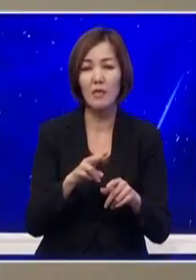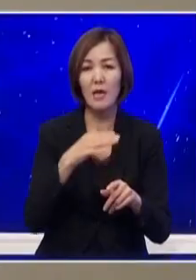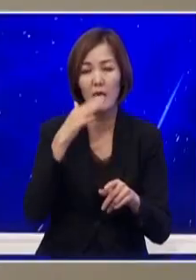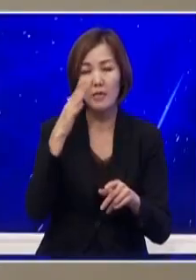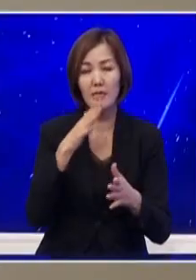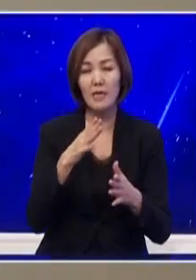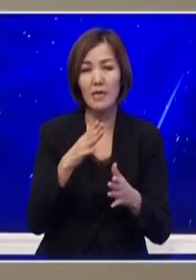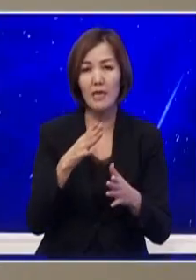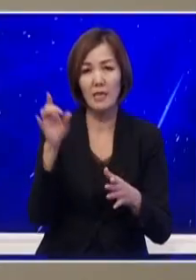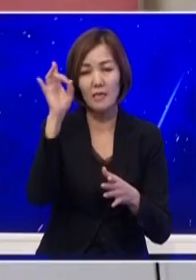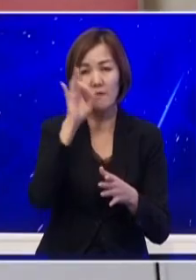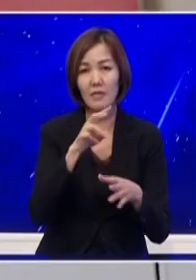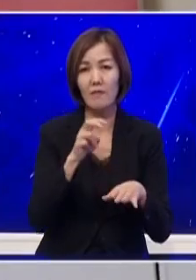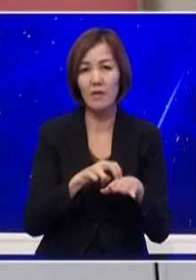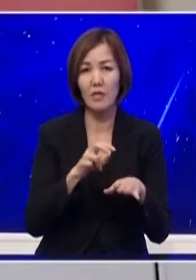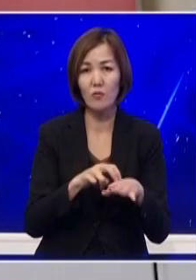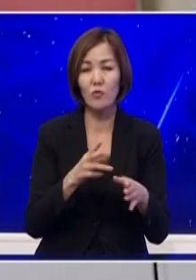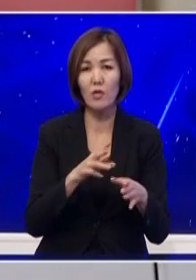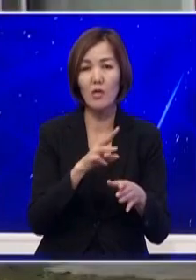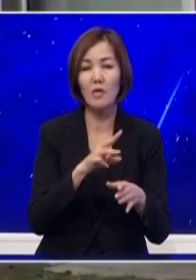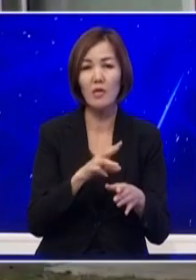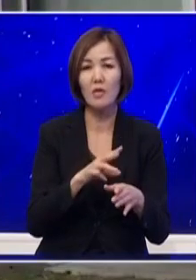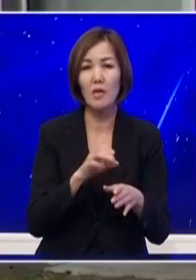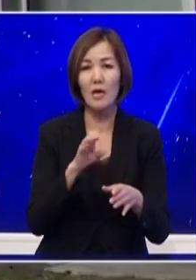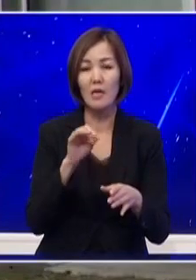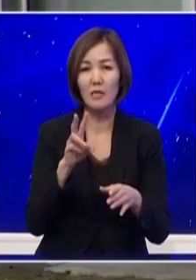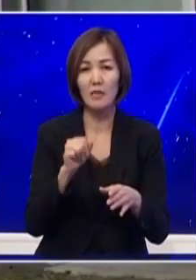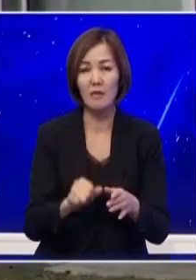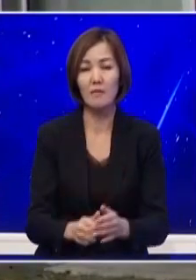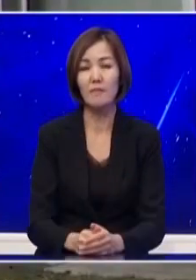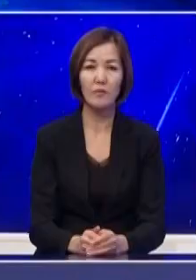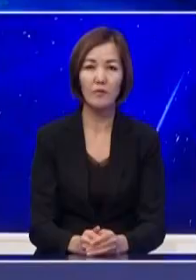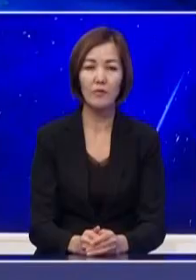Нурлана Арына. Эльвира Ликерова же, Курманбаев, телеканал ЖТСУ, Талдыкурган.